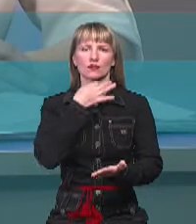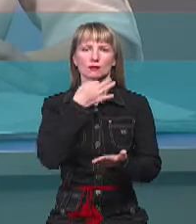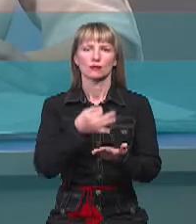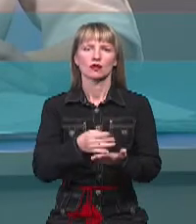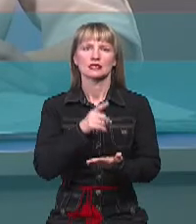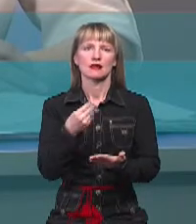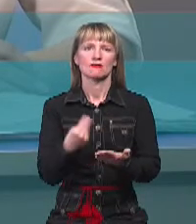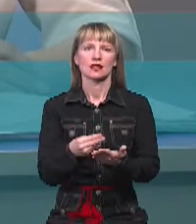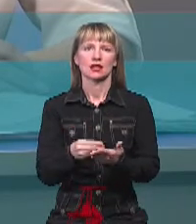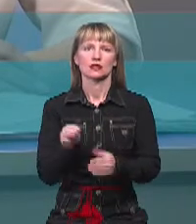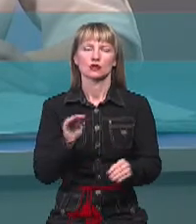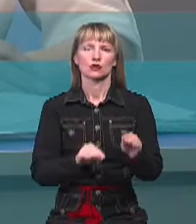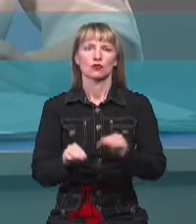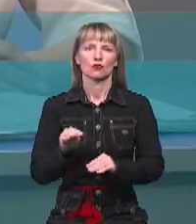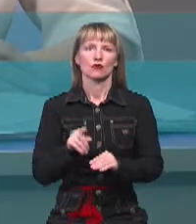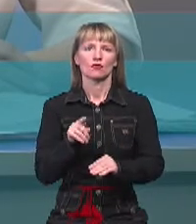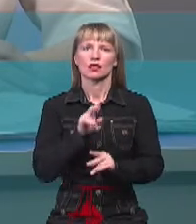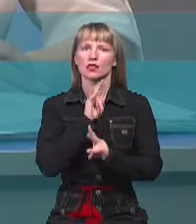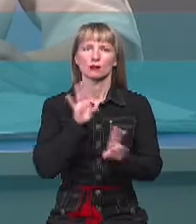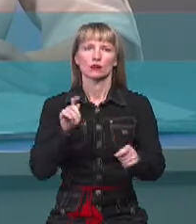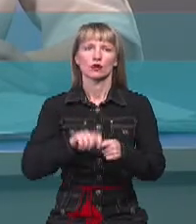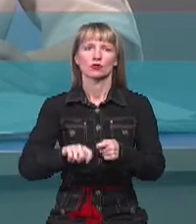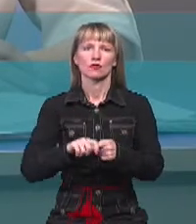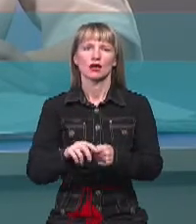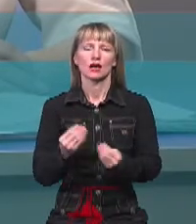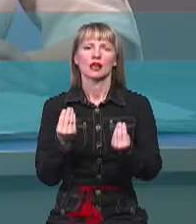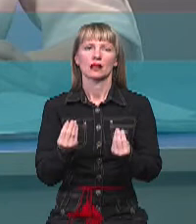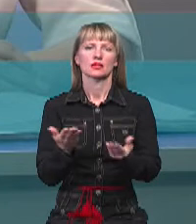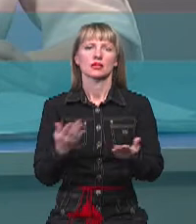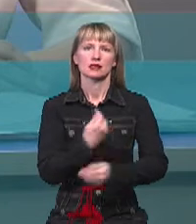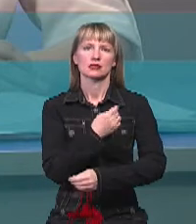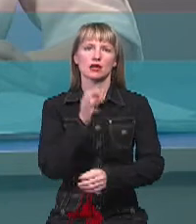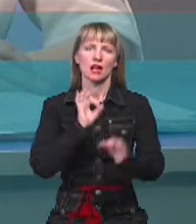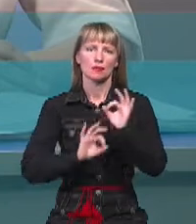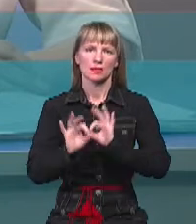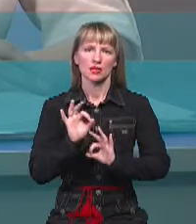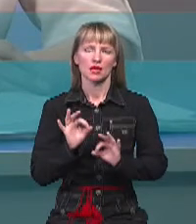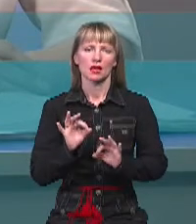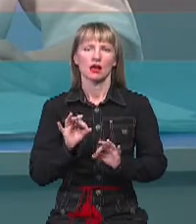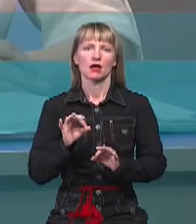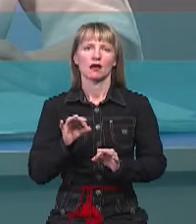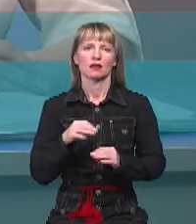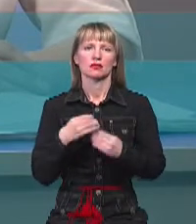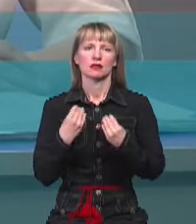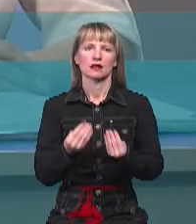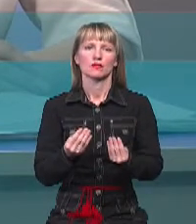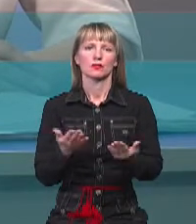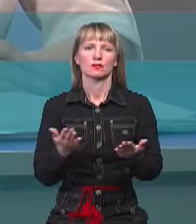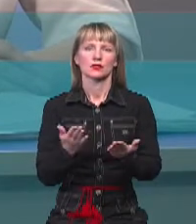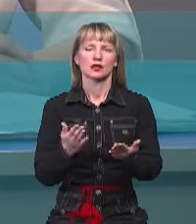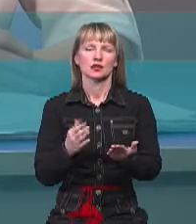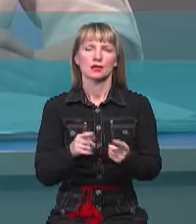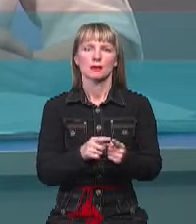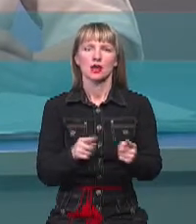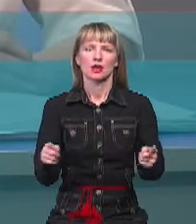за фінансову складову. Тобто він не буде контролювати якість якихось медикаментів, характеризувати якісь епідеміологічні періоди.